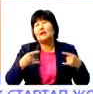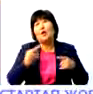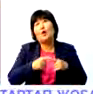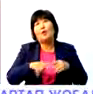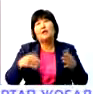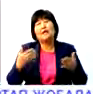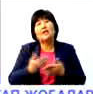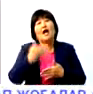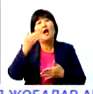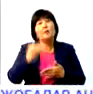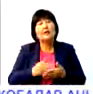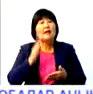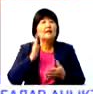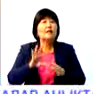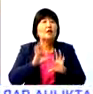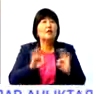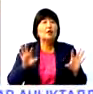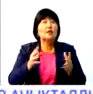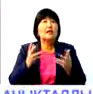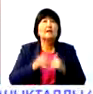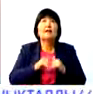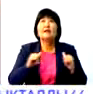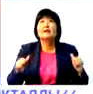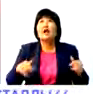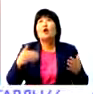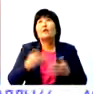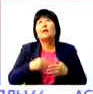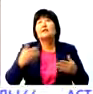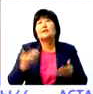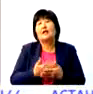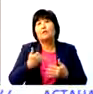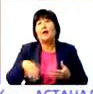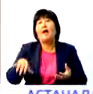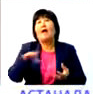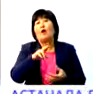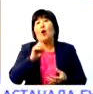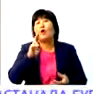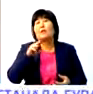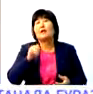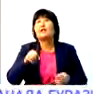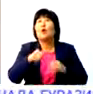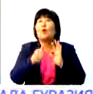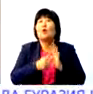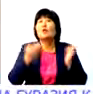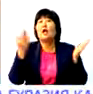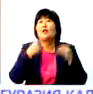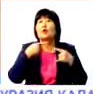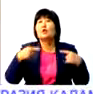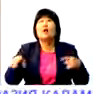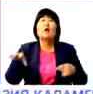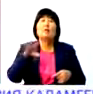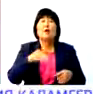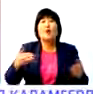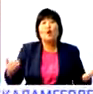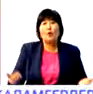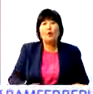арнада жаңа бағдарламалар тікелей көрсетілімдер саны артты. Басты жаңалық, корпорация биыл тұңғыш рет 16 телехикая түсірді. Барлығы да